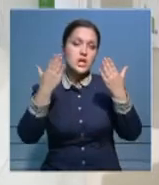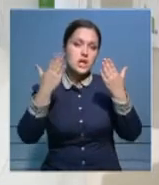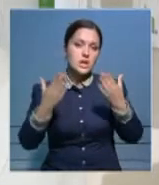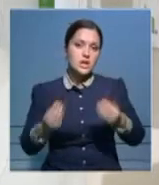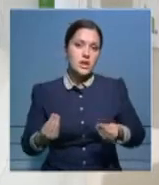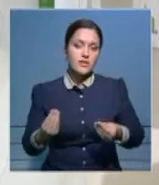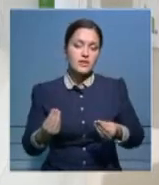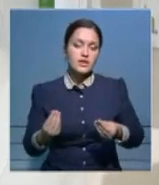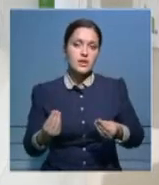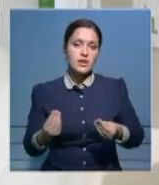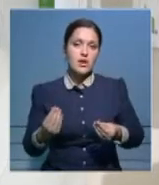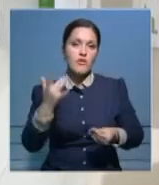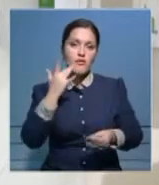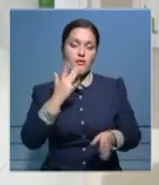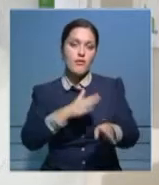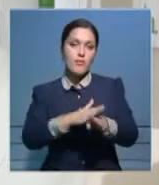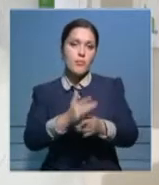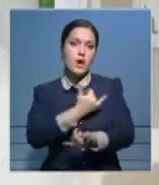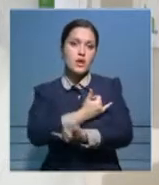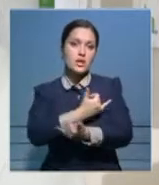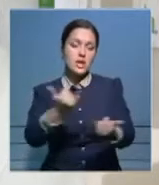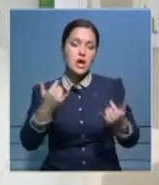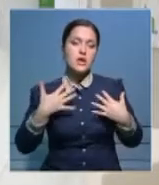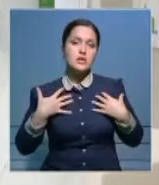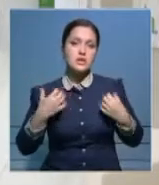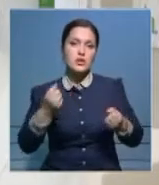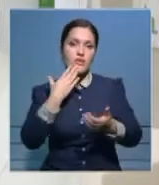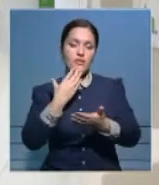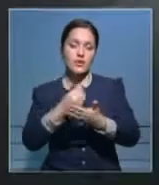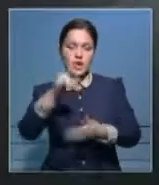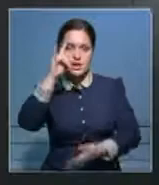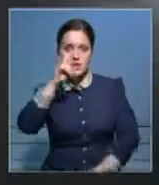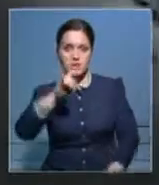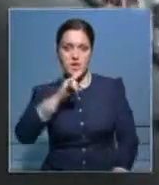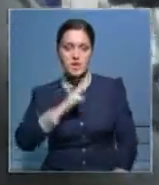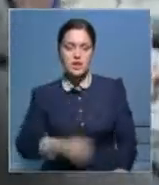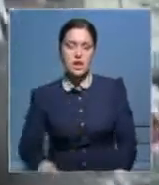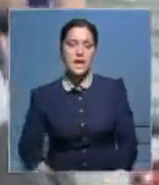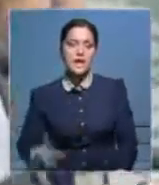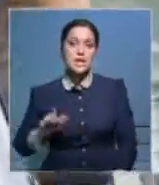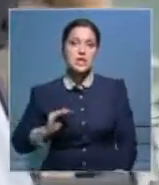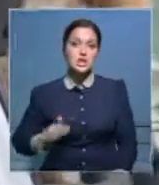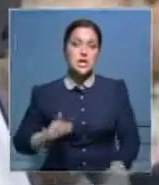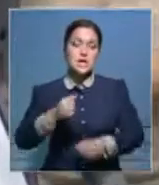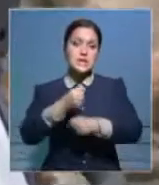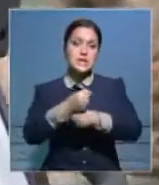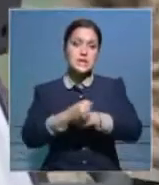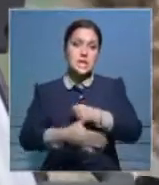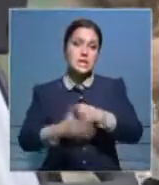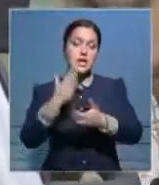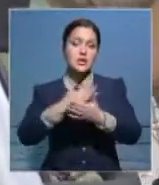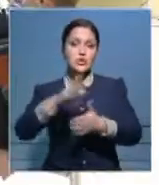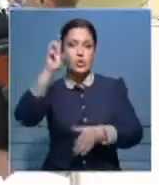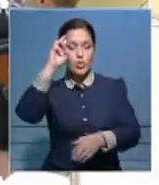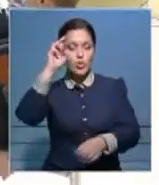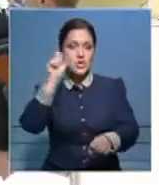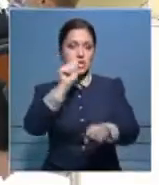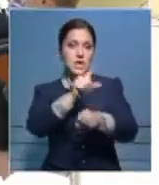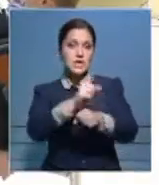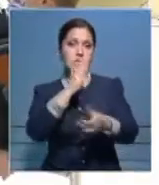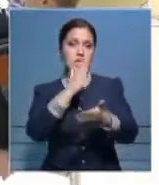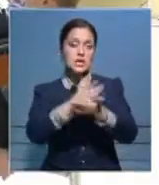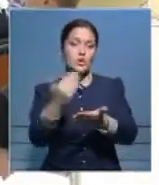ежечасно выполняем на благо здоровья нашего Казахстана. Частный центр предоставляет услуги по госзаказу.